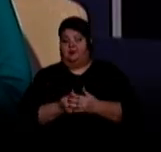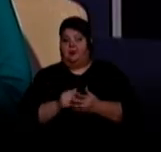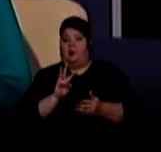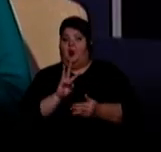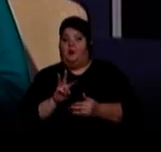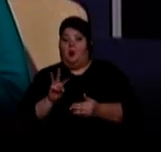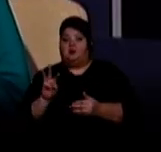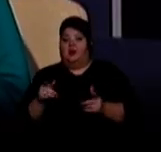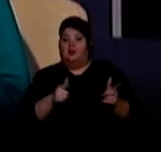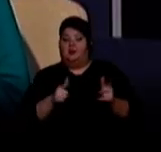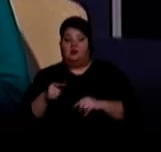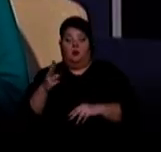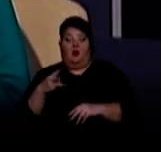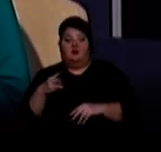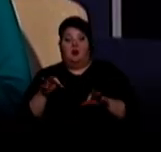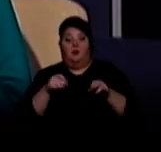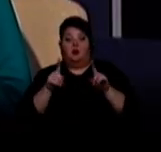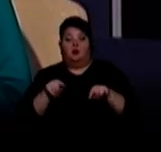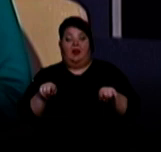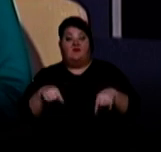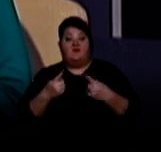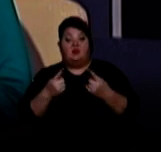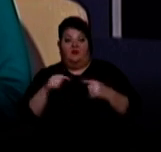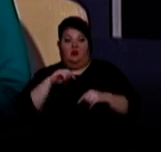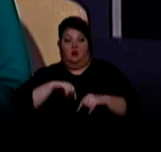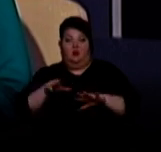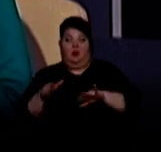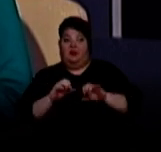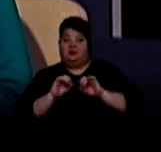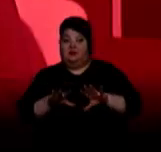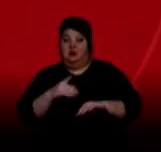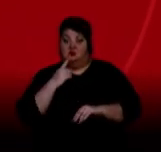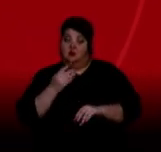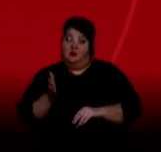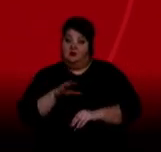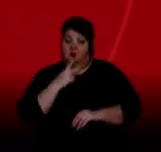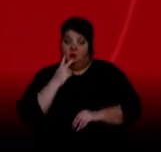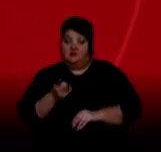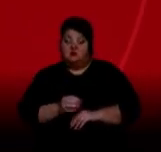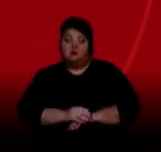Donor.ua підготував відео про те, як відновити організм після здачі крові. Давайте подивимося.